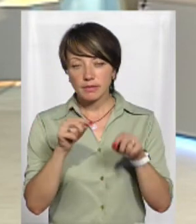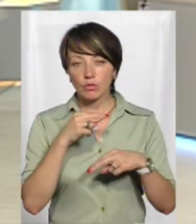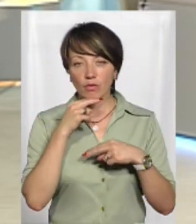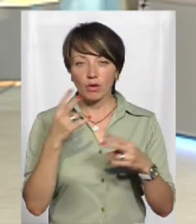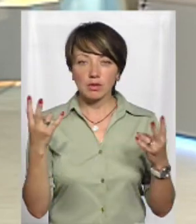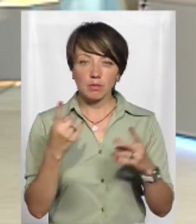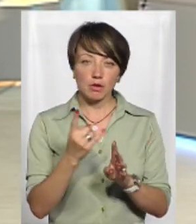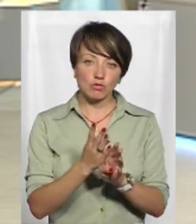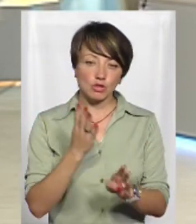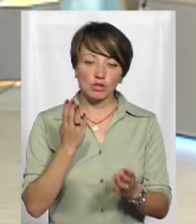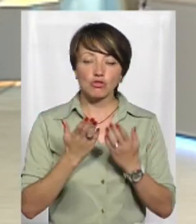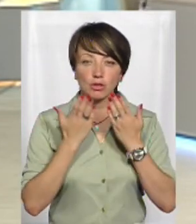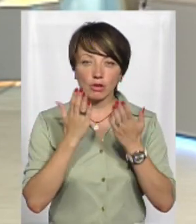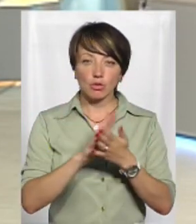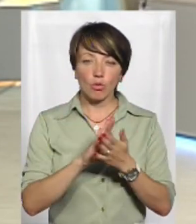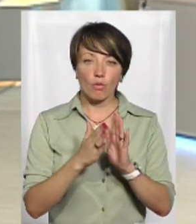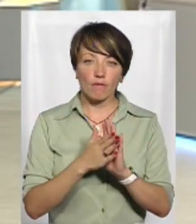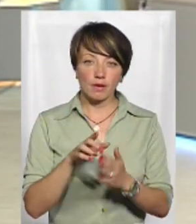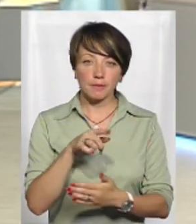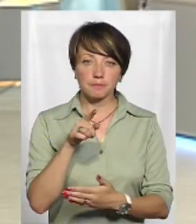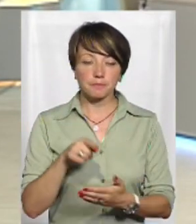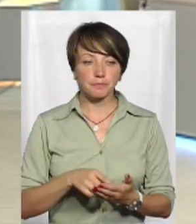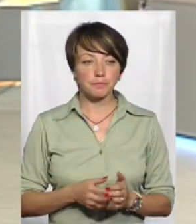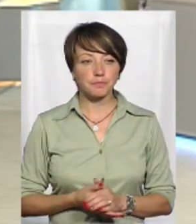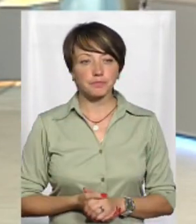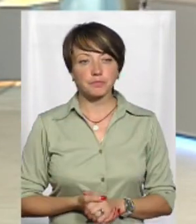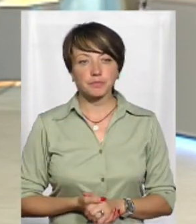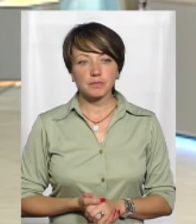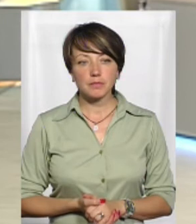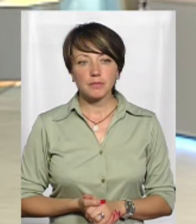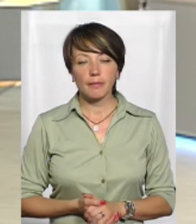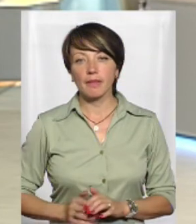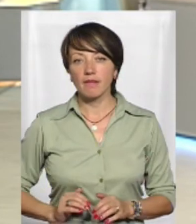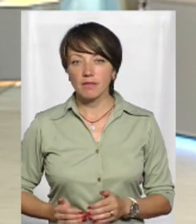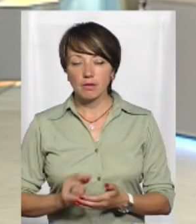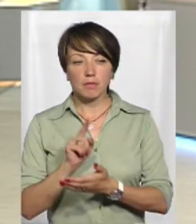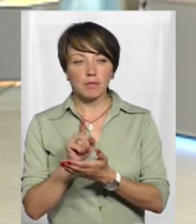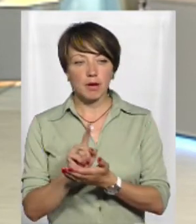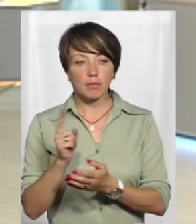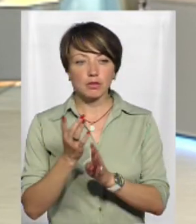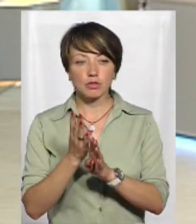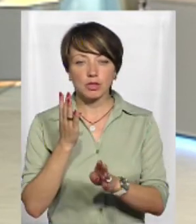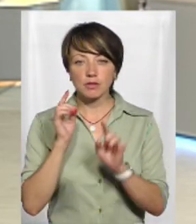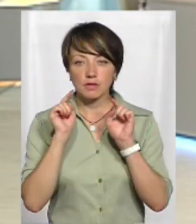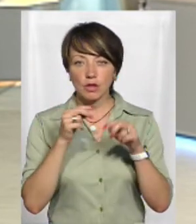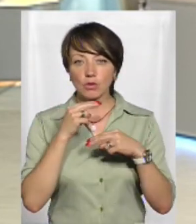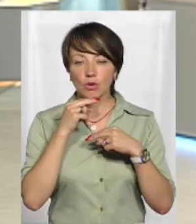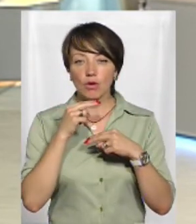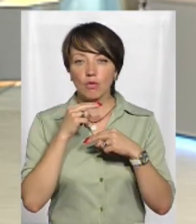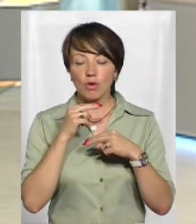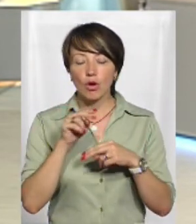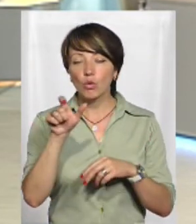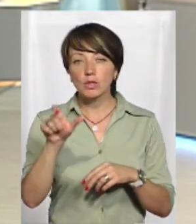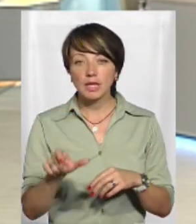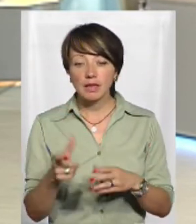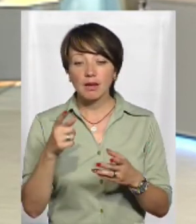треба звертати увагу, читаючи той договір інвестиційний? Прошу. Інвестор має в першу чергу звертати увагу на те,